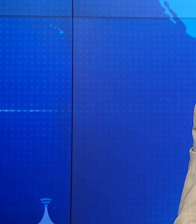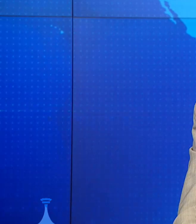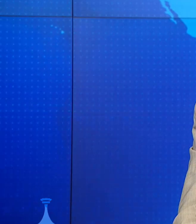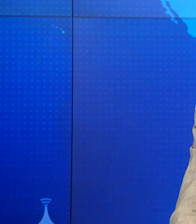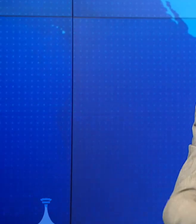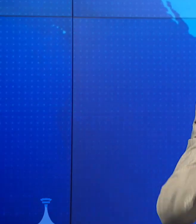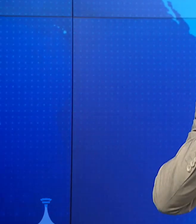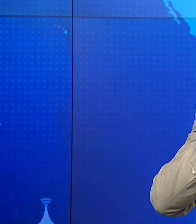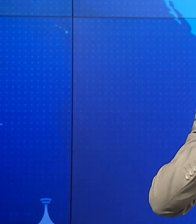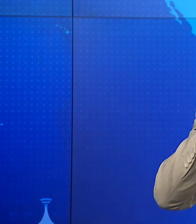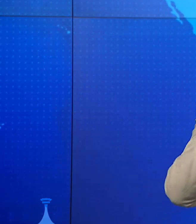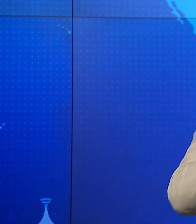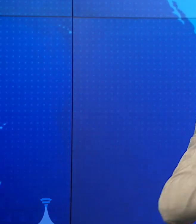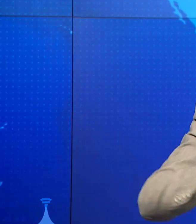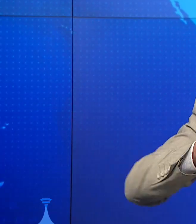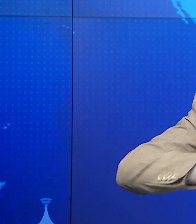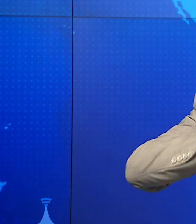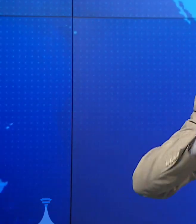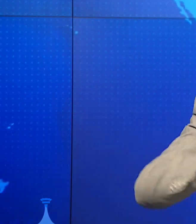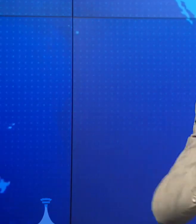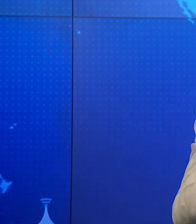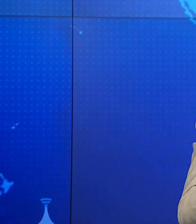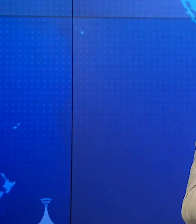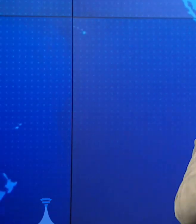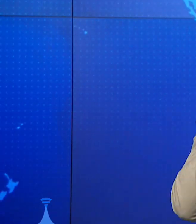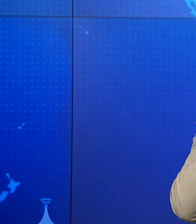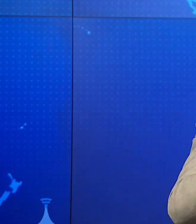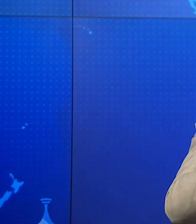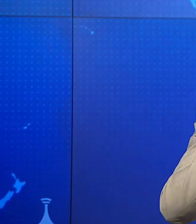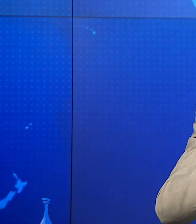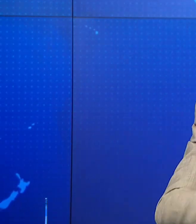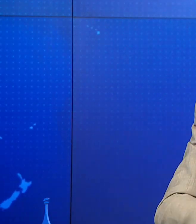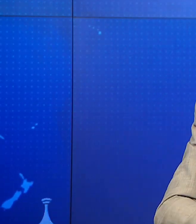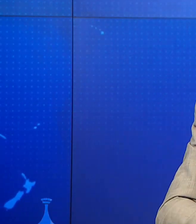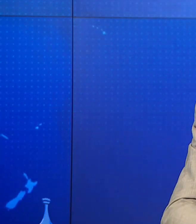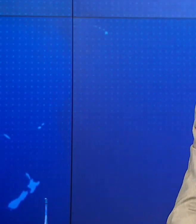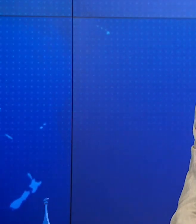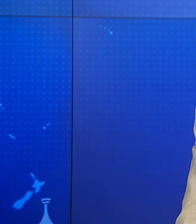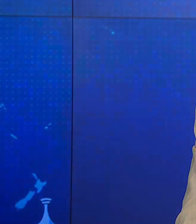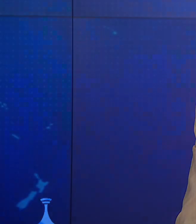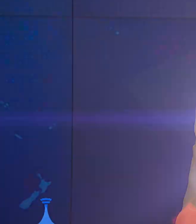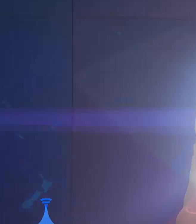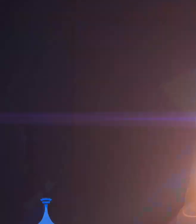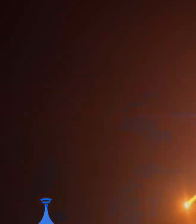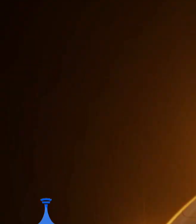ዜናው አበቃ። ከቀሪ ፕሮግራሞቻችን ጋር መልካም ቆይታ